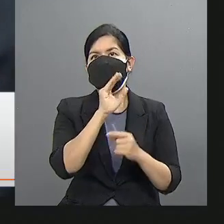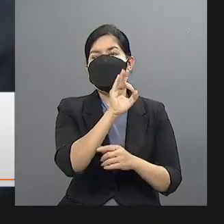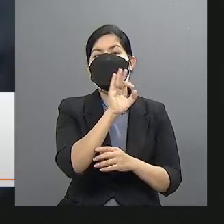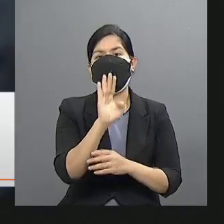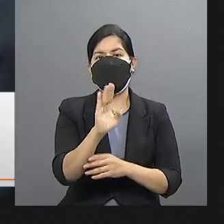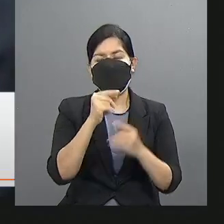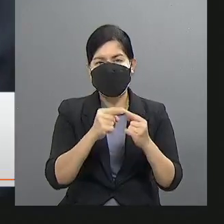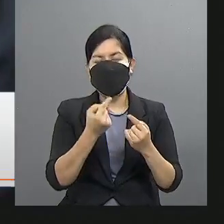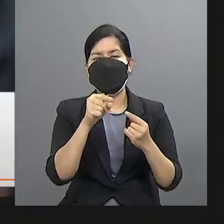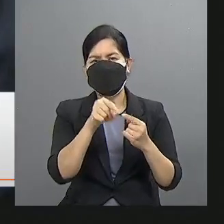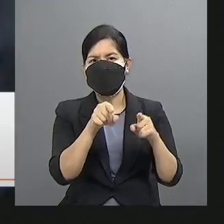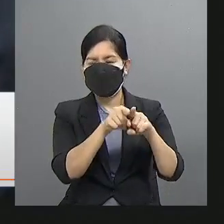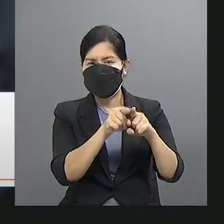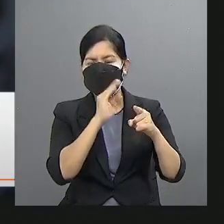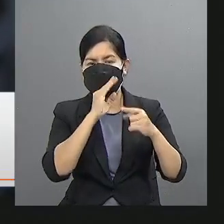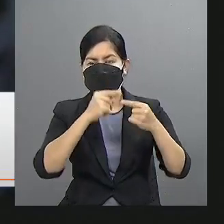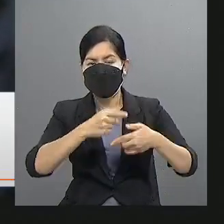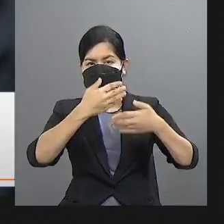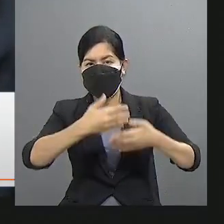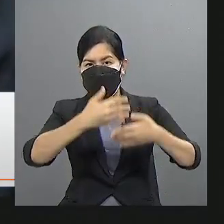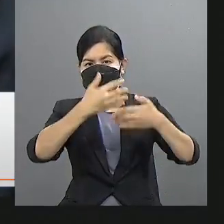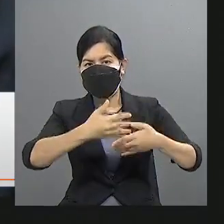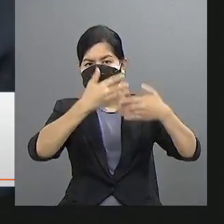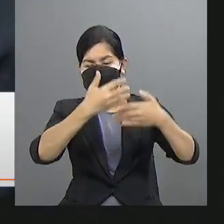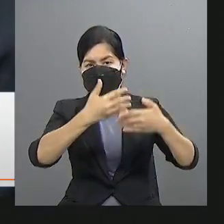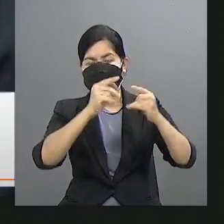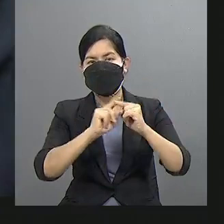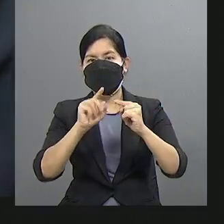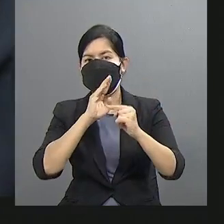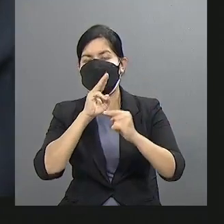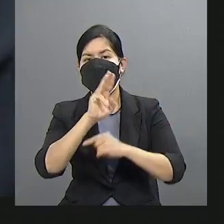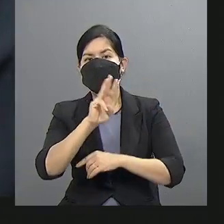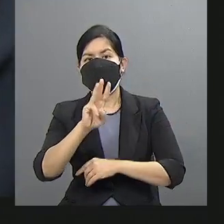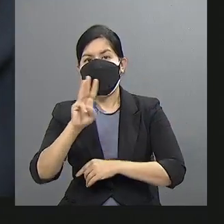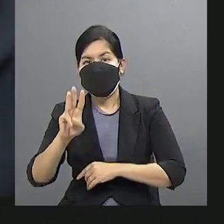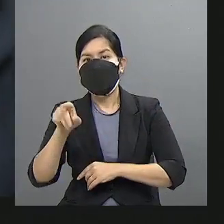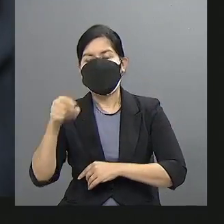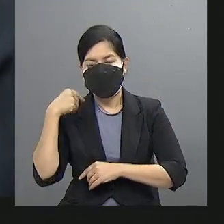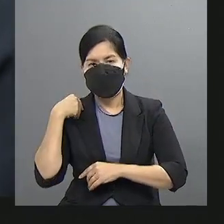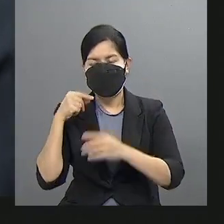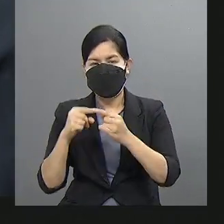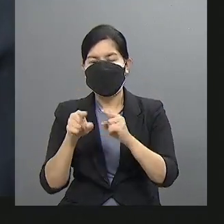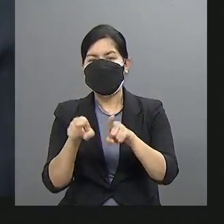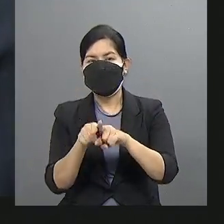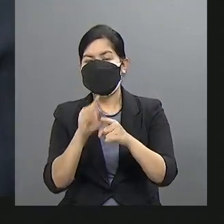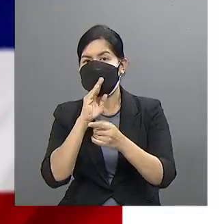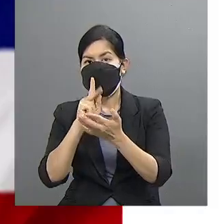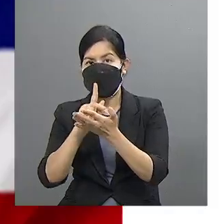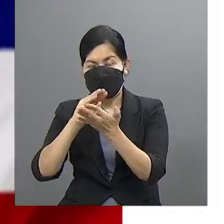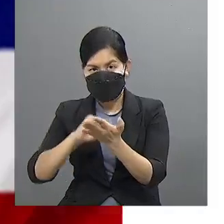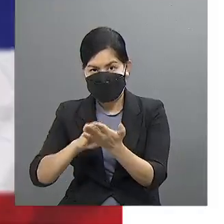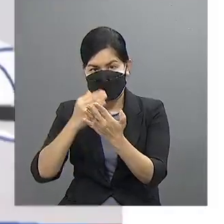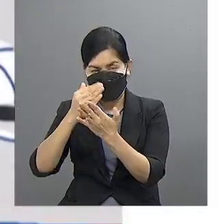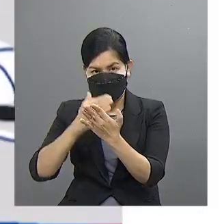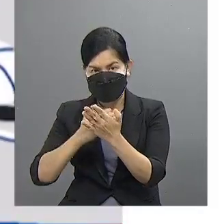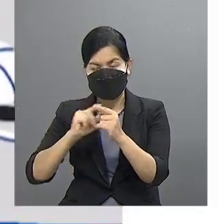เราก็เลยคิดว่าการที่เราแบบทำเป็นเว็บไซต์ขึ้นมาเนี่ยทำให้ข้อมูลต่างๆเนี่ยเราสามารถติดตามยูสเซอร์รวมถึง